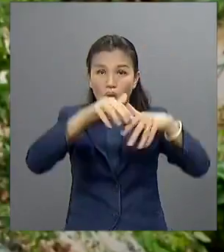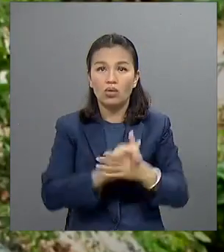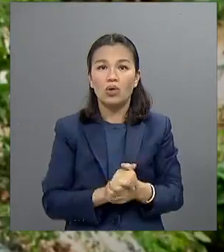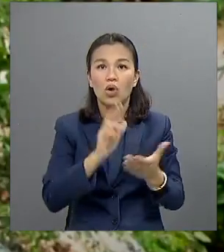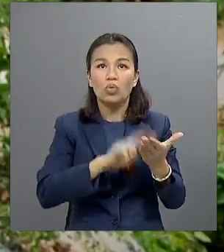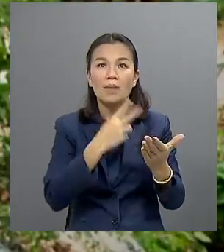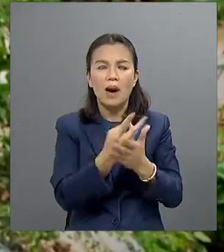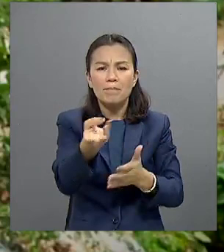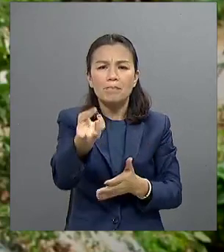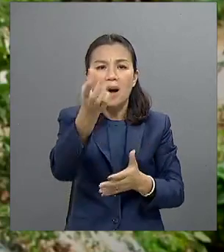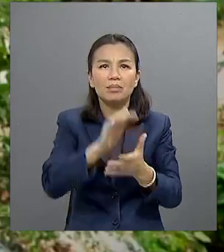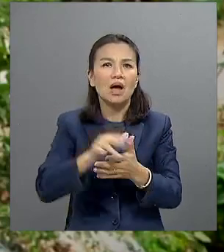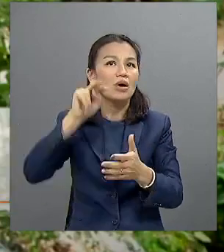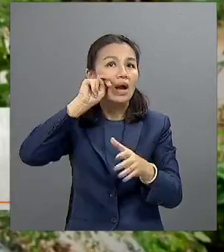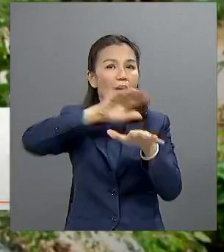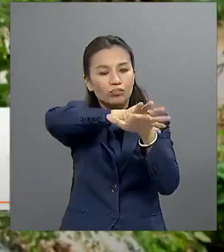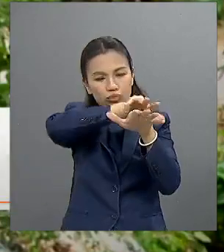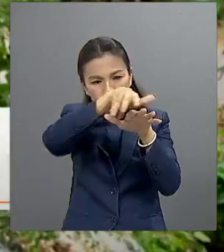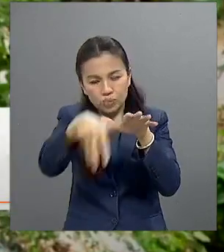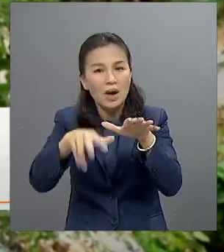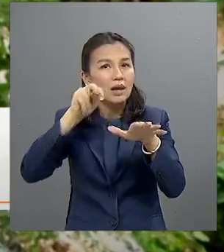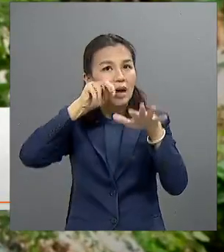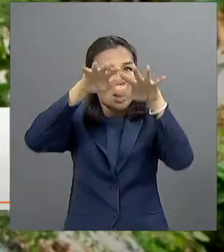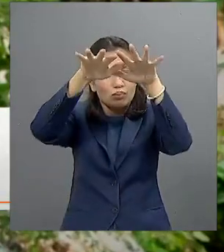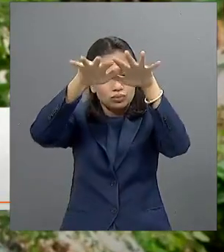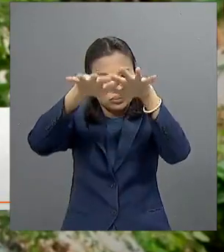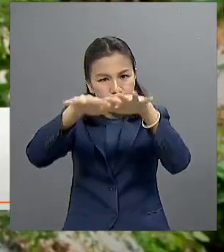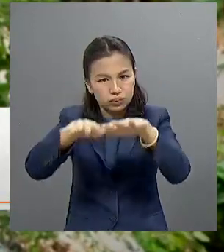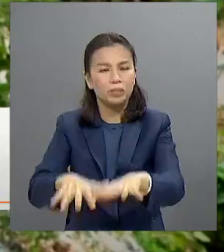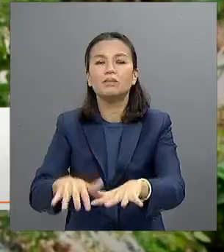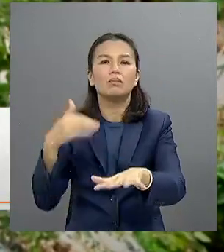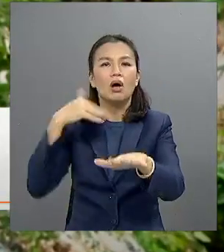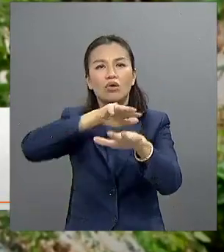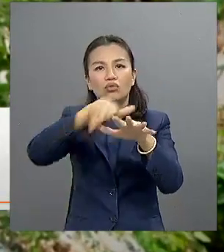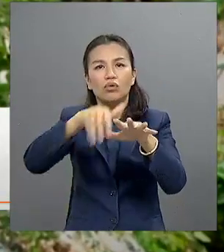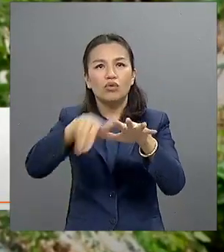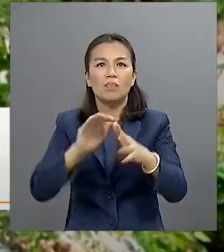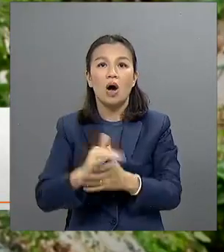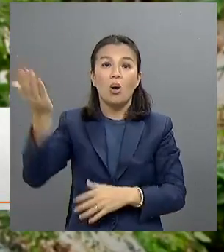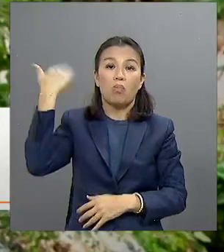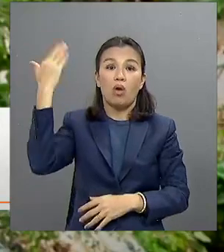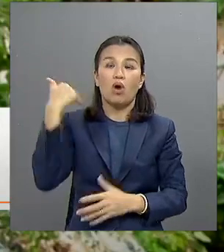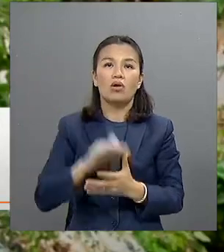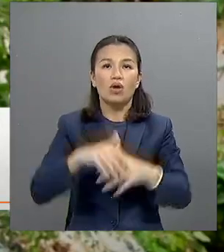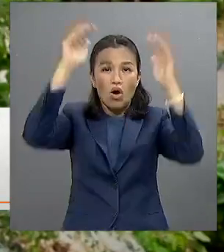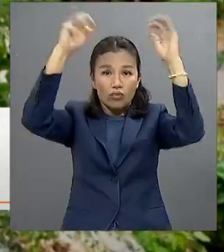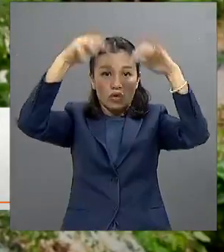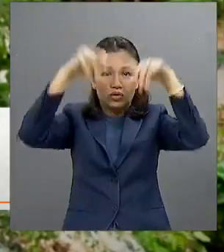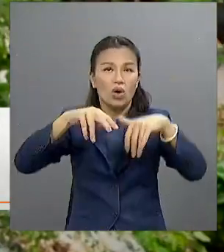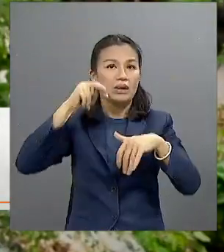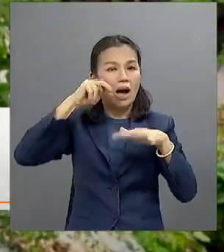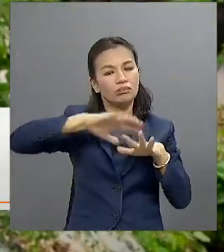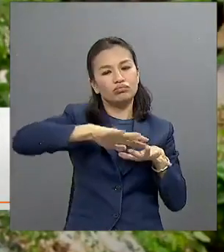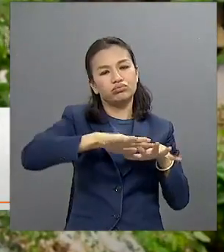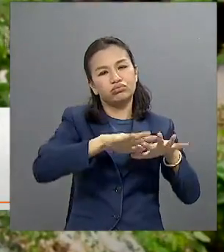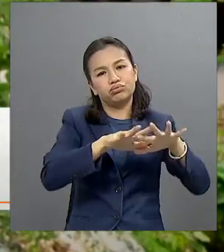ไปเดียวนั้นเลยครับไม่เกิน1ชั่วโมงจะไล่นองไปหน้าวัดเนี่ยครับแต่เมื่อครั้งที่ผ่านมาเนี่ยฝนตกน้ำแทบจะไม่มีไหลไปหน้าวัดเลยนะครับ